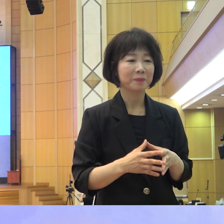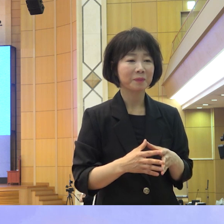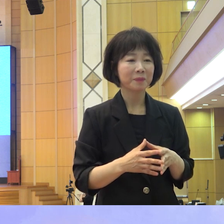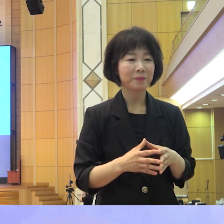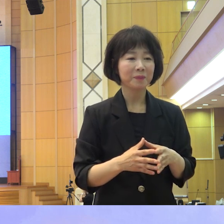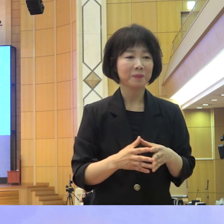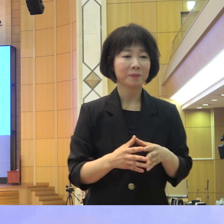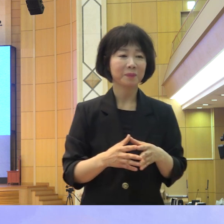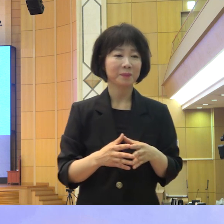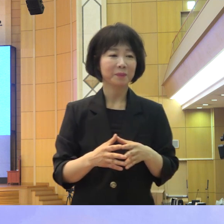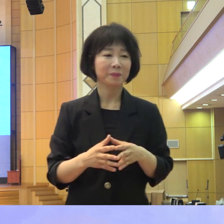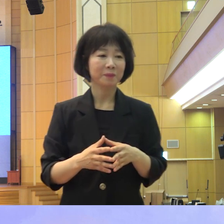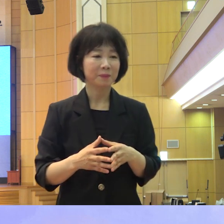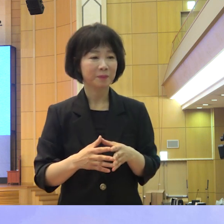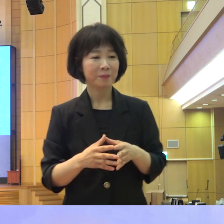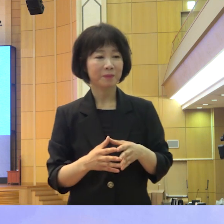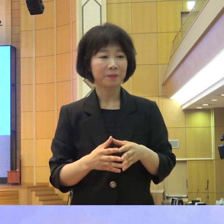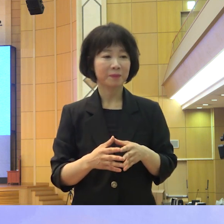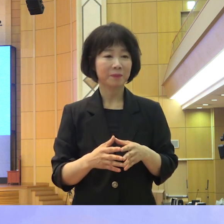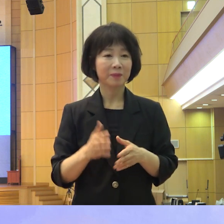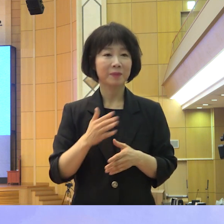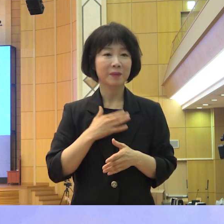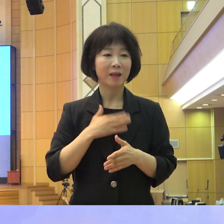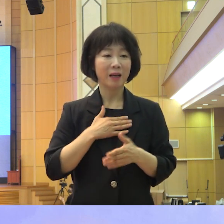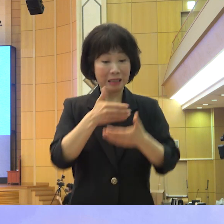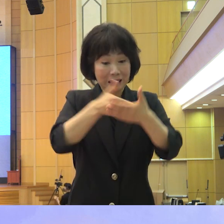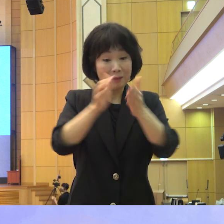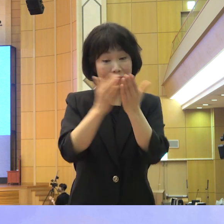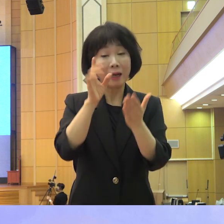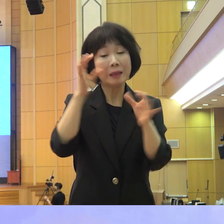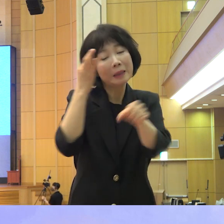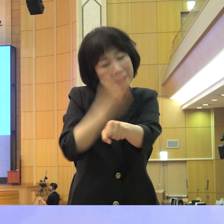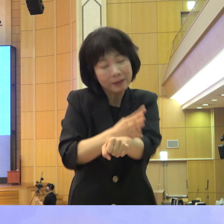자, 목사님이 이 책을 읽어줄 건데요.